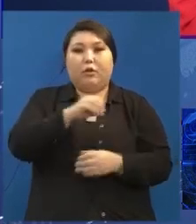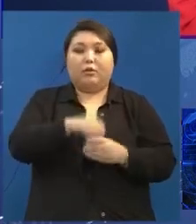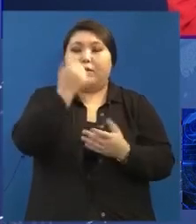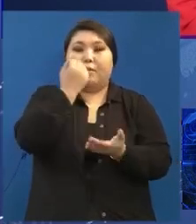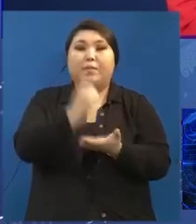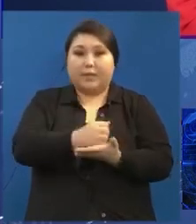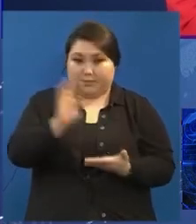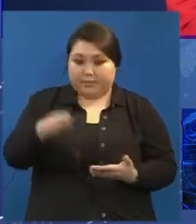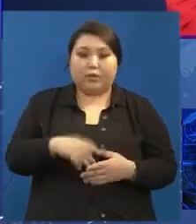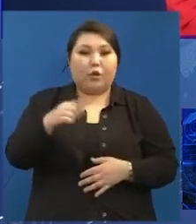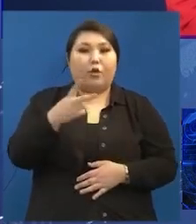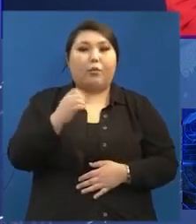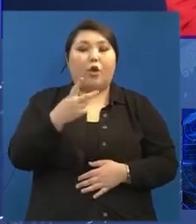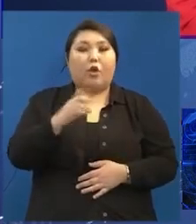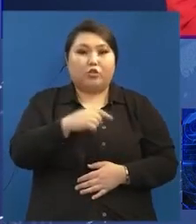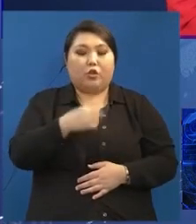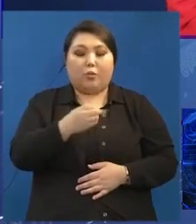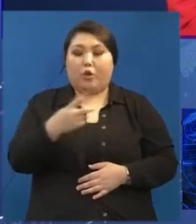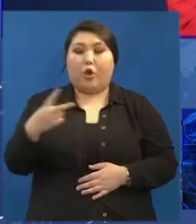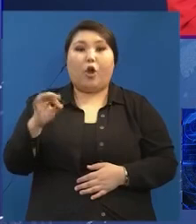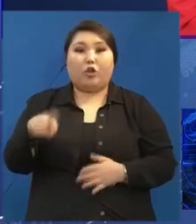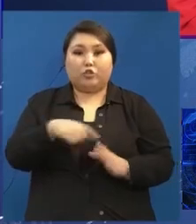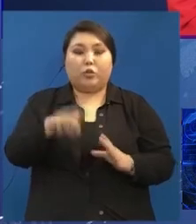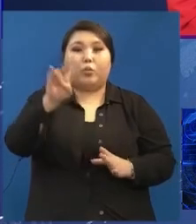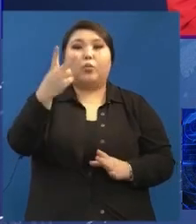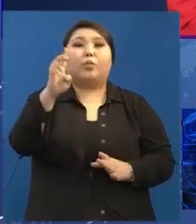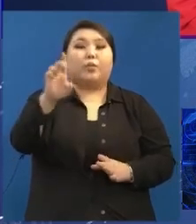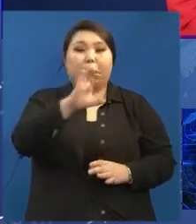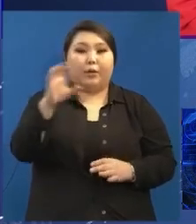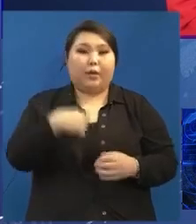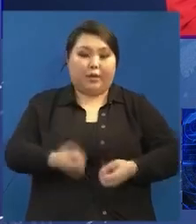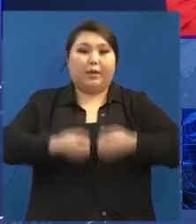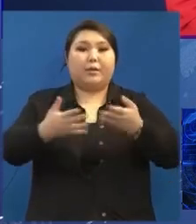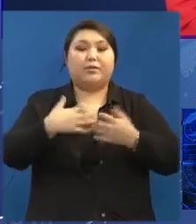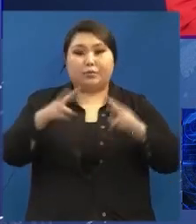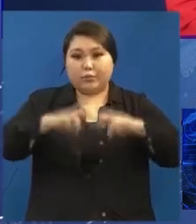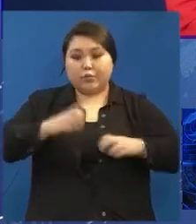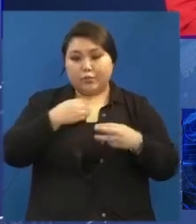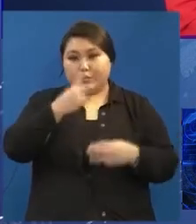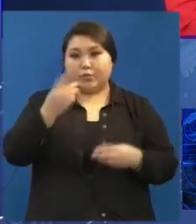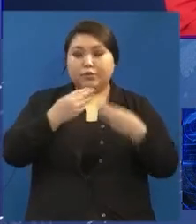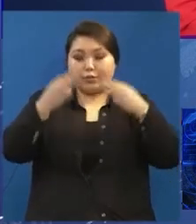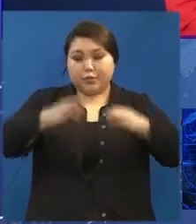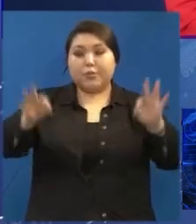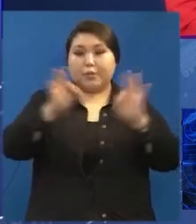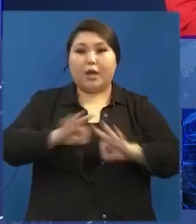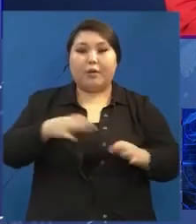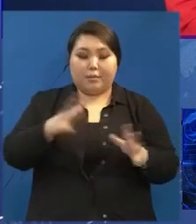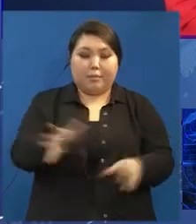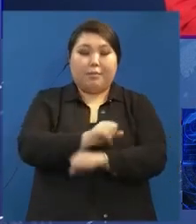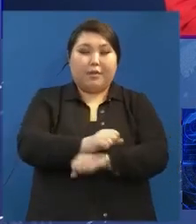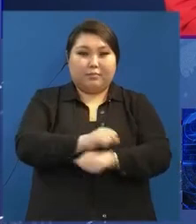бас батлагдлаа. Тэгэхээр 2020-22 оны хооронд бол нэгдсэн үндэсний байгууллагаас гаргасан судалгаанд шүүхэн шийдвэрүүгээр баривчлуулсан ард иргэд